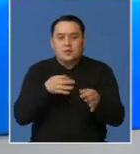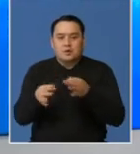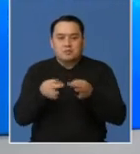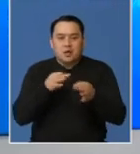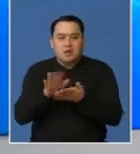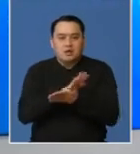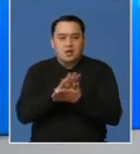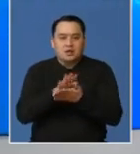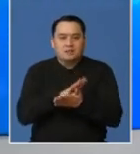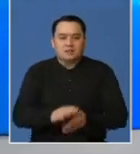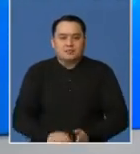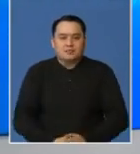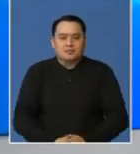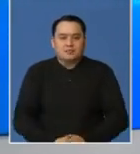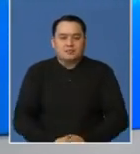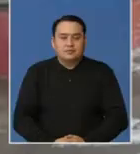бесплатное обследование населения.